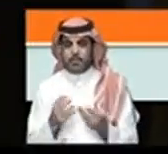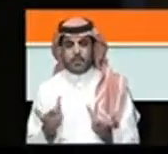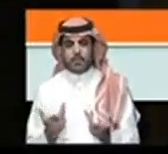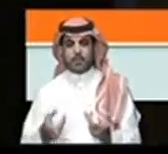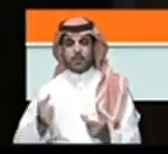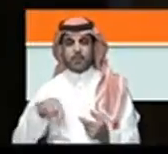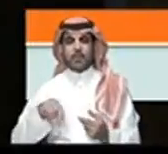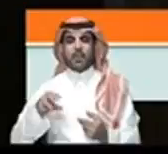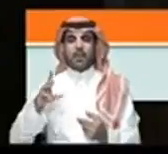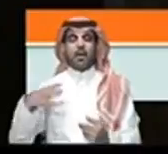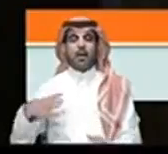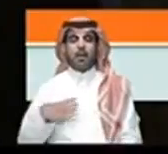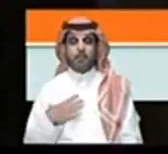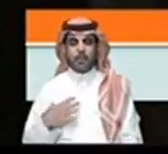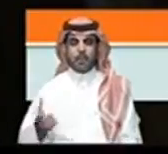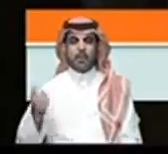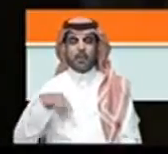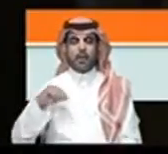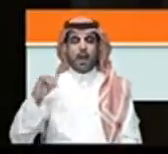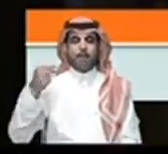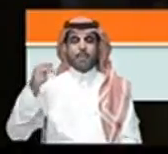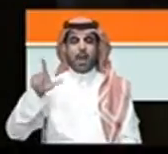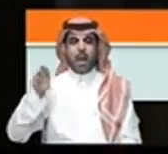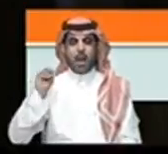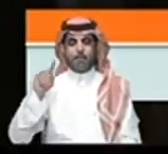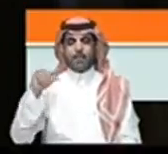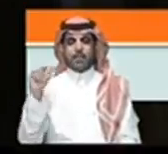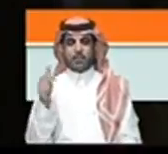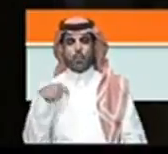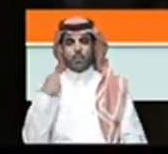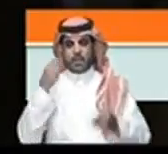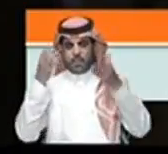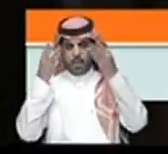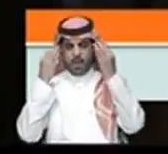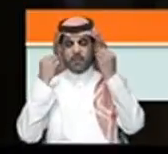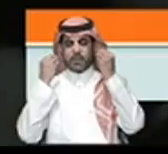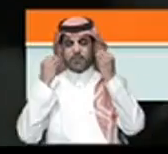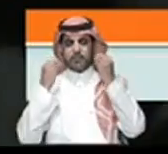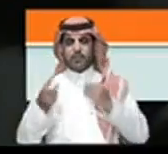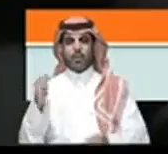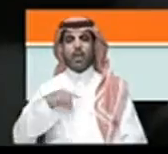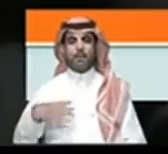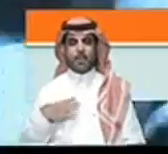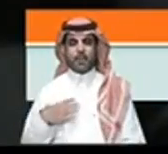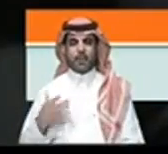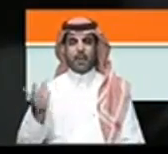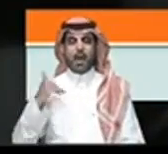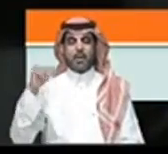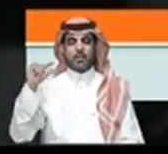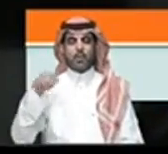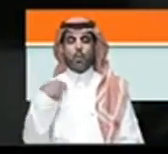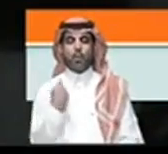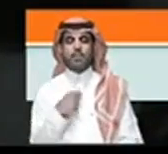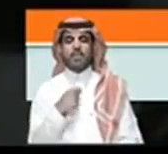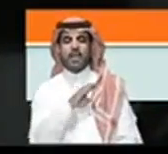متحف هورشيما صاحب السمو الملكي الامير عبد الله بن بدر بن عبد العزيز وزير الحرس الوطني وصاحب السمو الملكي الامير خالد بن